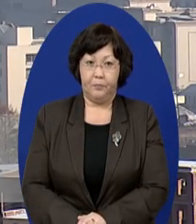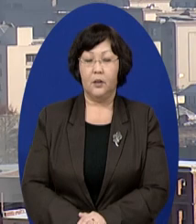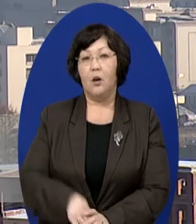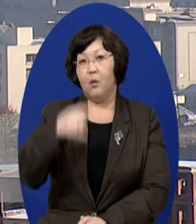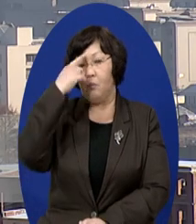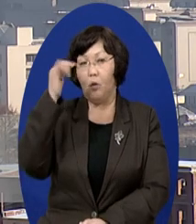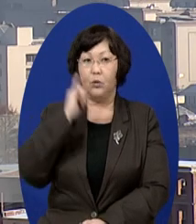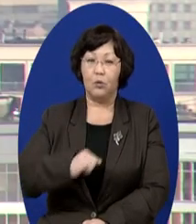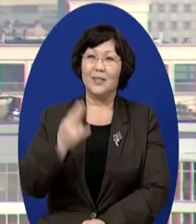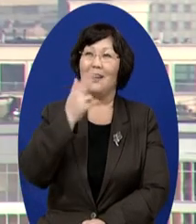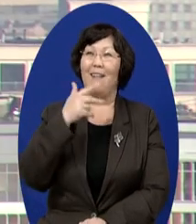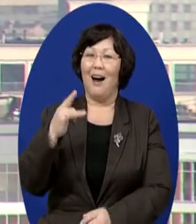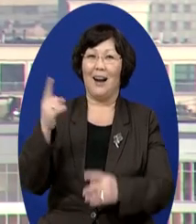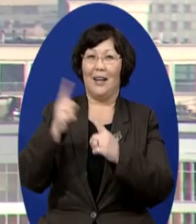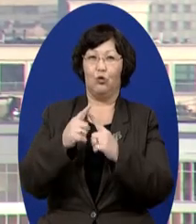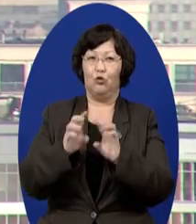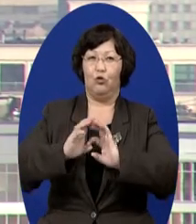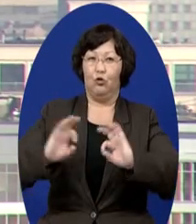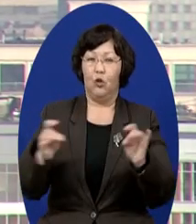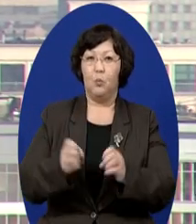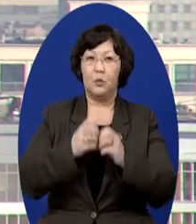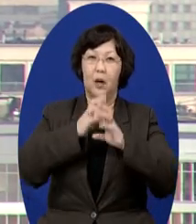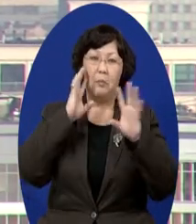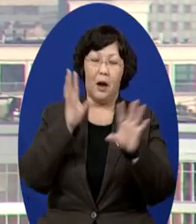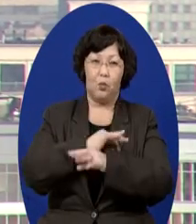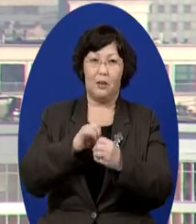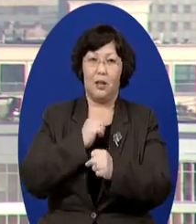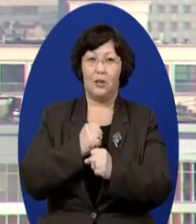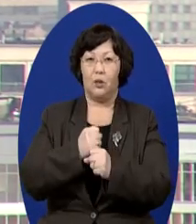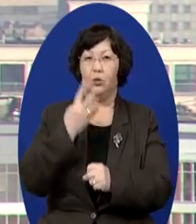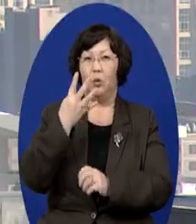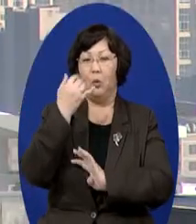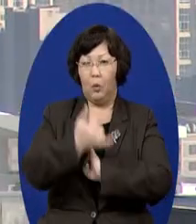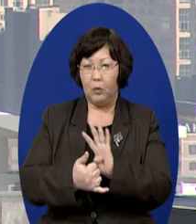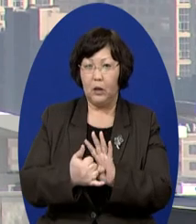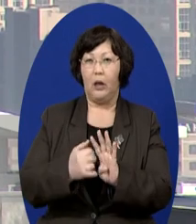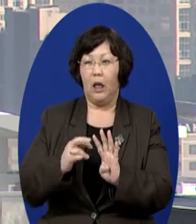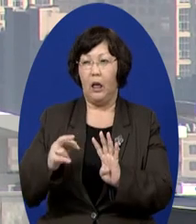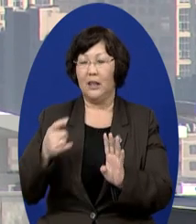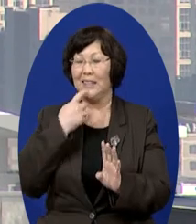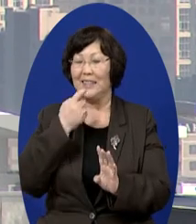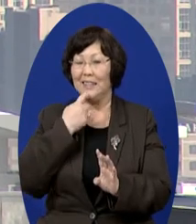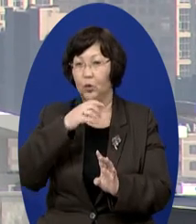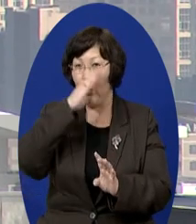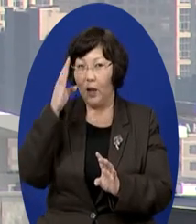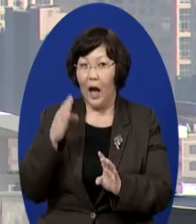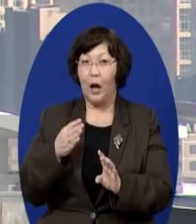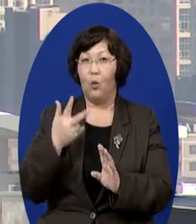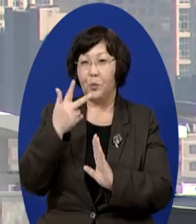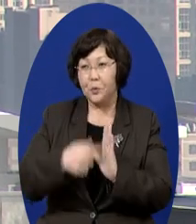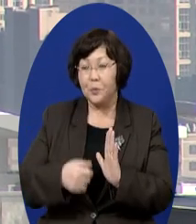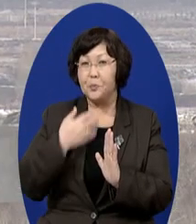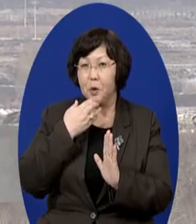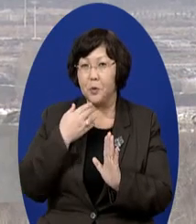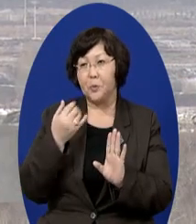Монгол улс эрс тэс уур амьсгалтай бүтээн байгуулалтын ажил нь улирлын чанартай явагддаг ороо. Тэгсэн мөртлөө дулааны улирлалтаа багтаад төлөвлөсөн